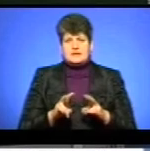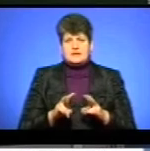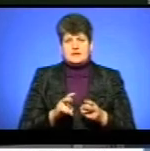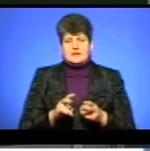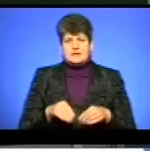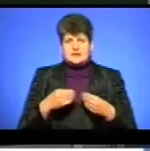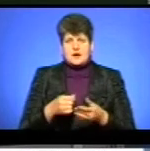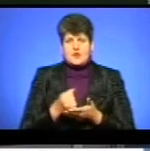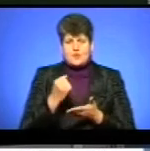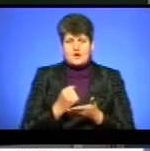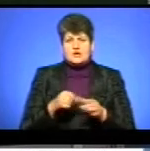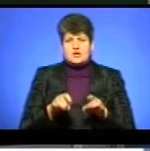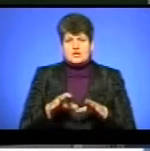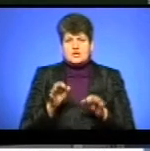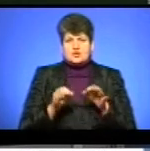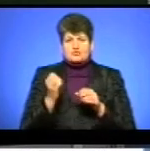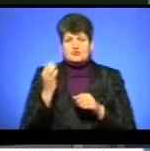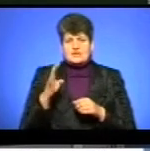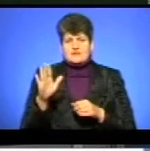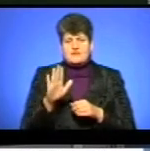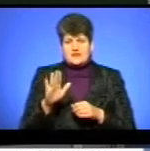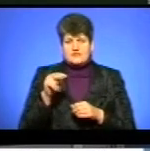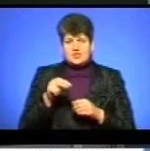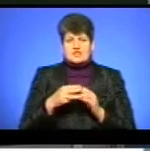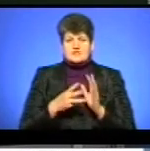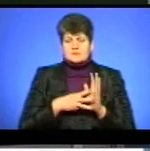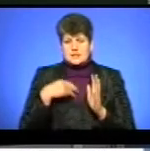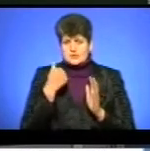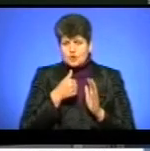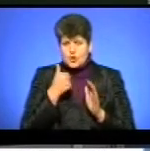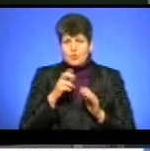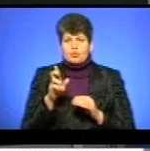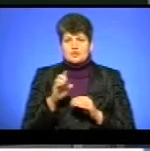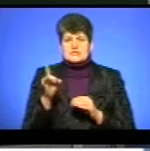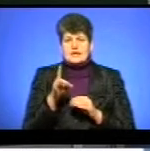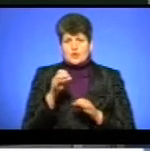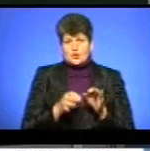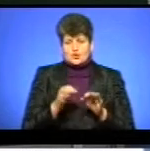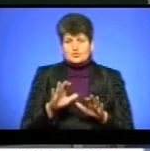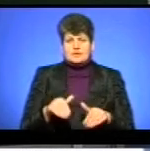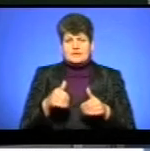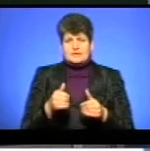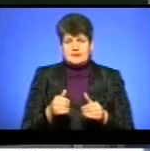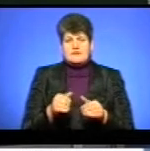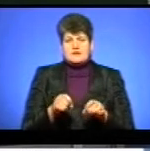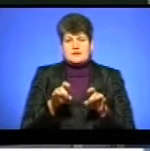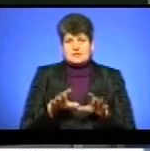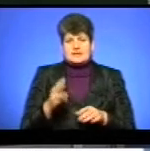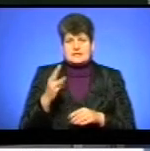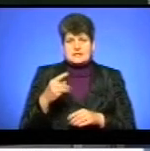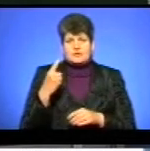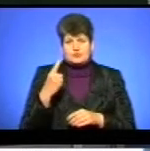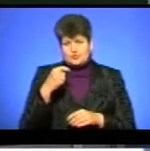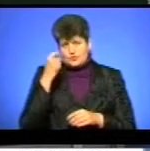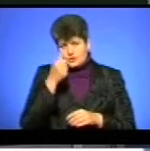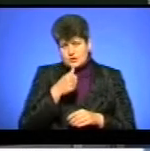ухвали суду. 14 вересня 2018 року Бучицький районний суд виніс вирок 31-річному Сергію